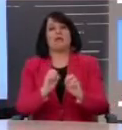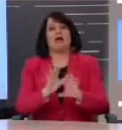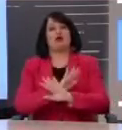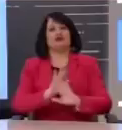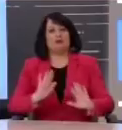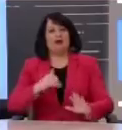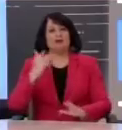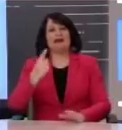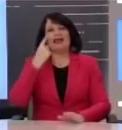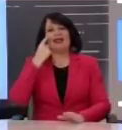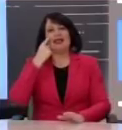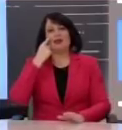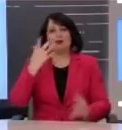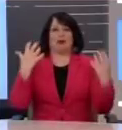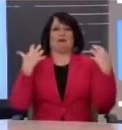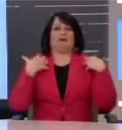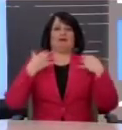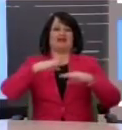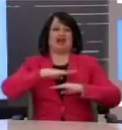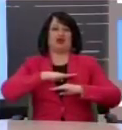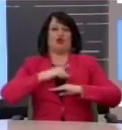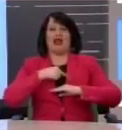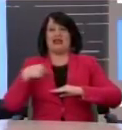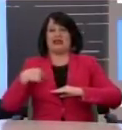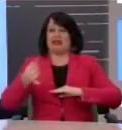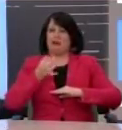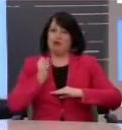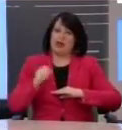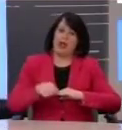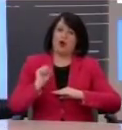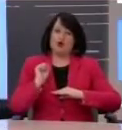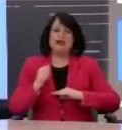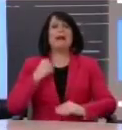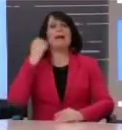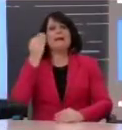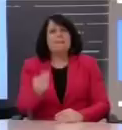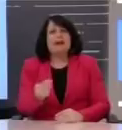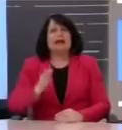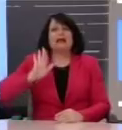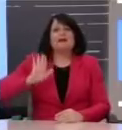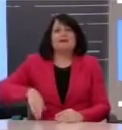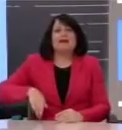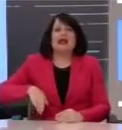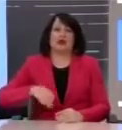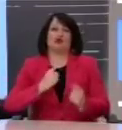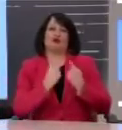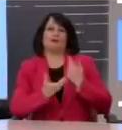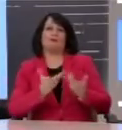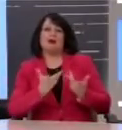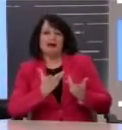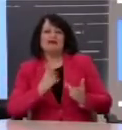θα αξιολογηθεί από την ηγεσία των ενόπλων δυνάμεων και έπειτα θα μπούμε και στην τελική διαπραγμάτευση για το τελικό ποσό της